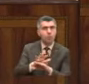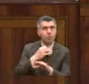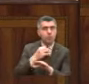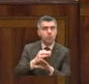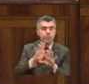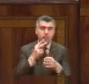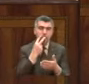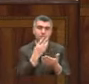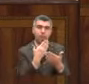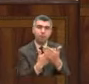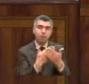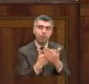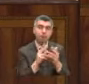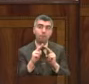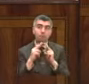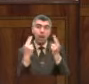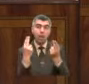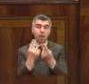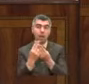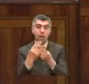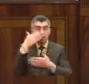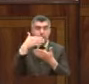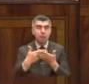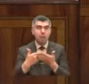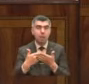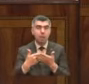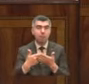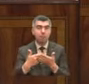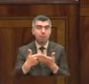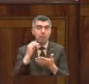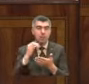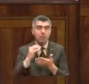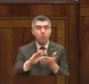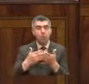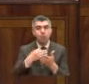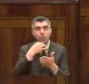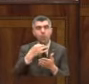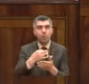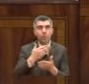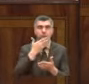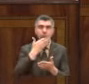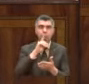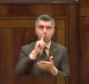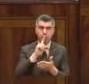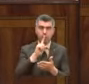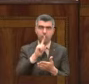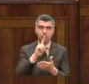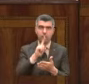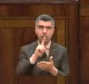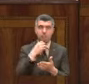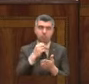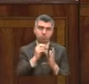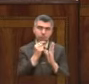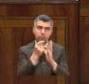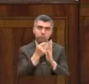اللي كتصدر المنظمات الدوليه على البلاد ديالنا في الاس اللي مرتبطه بهذا الشيء اللي تكلمتوا عليه الحمد لله، بل حتى في مجالات اخرى، واللي الحمد